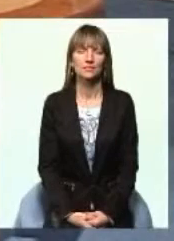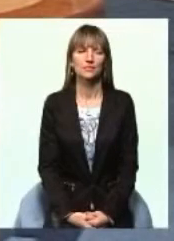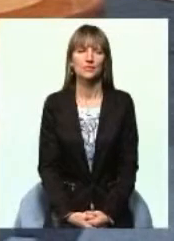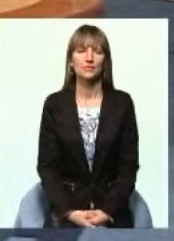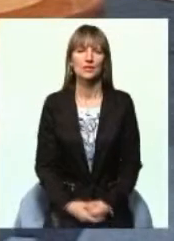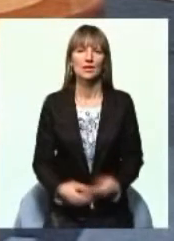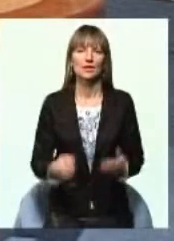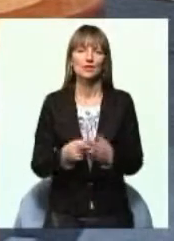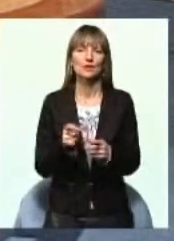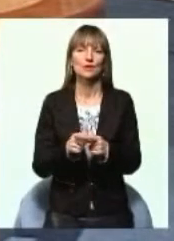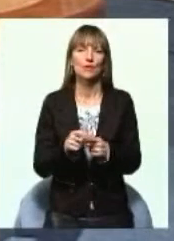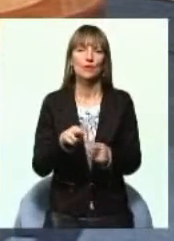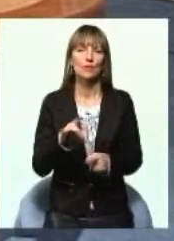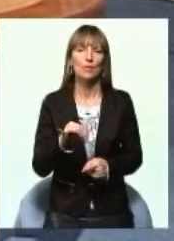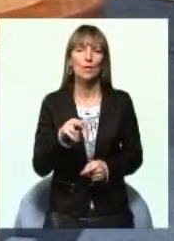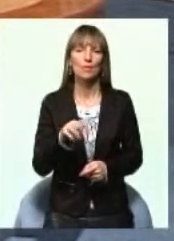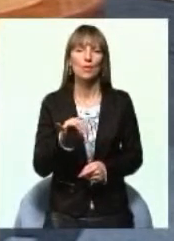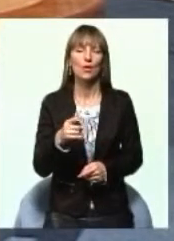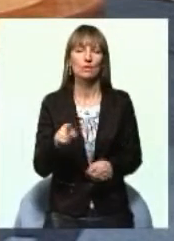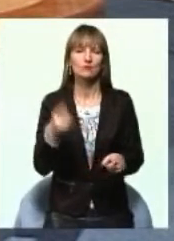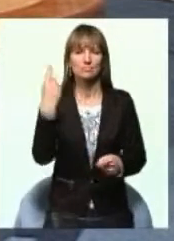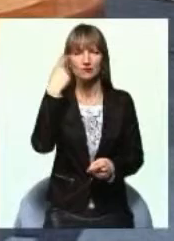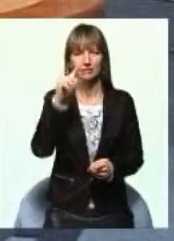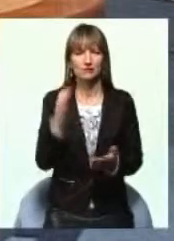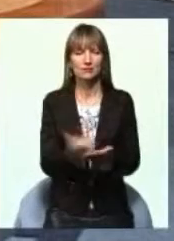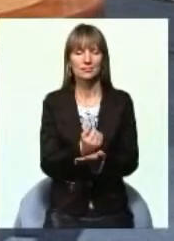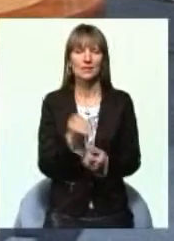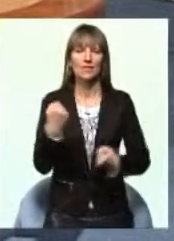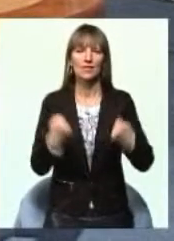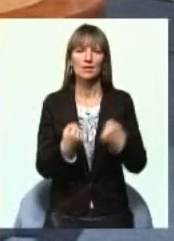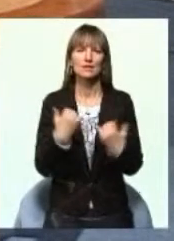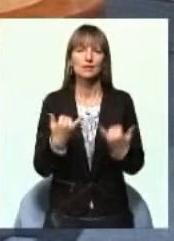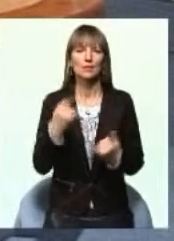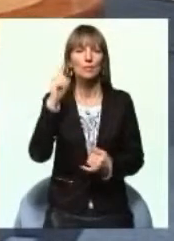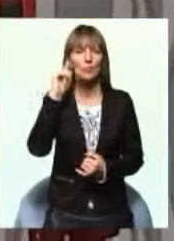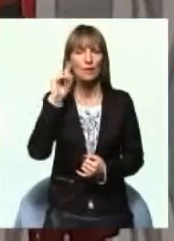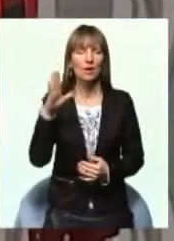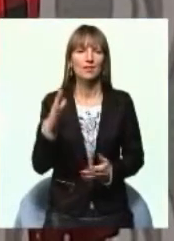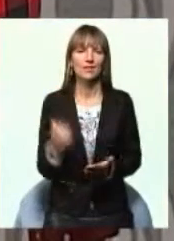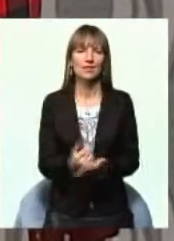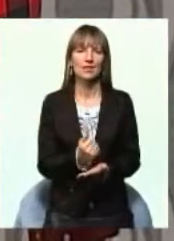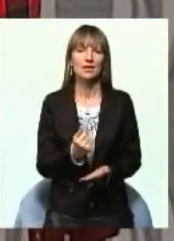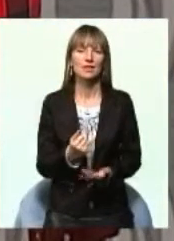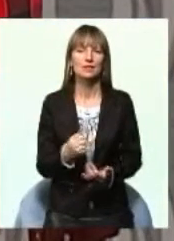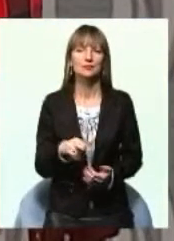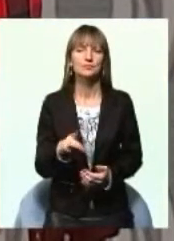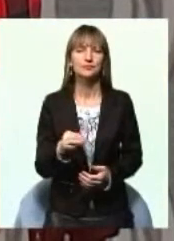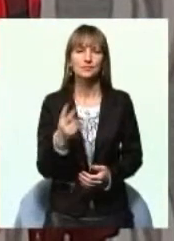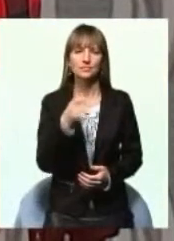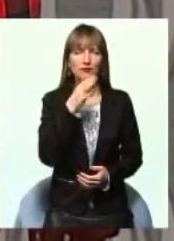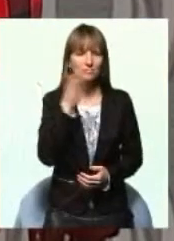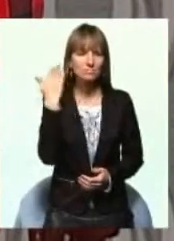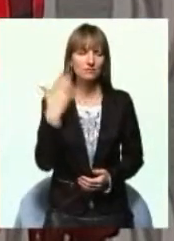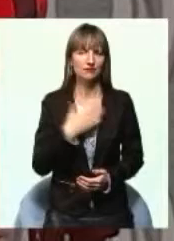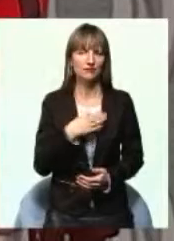До слова про прогрес. Винахід як автомобілі сьогодні дуже такий актуальний і популярний винахід. Але проте 200 років тому